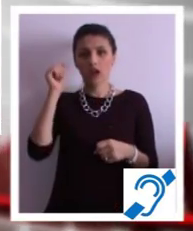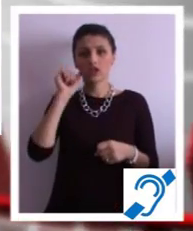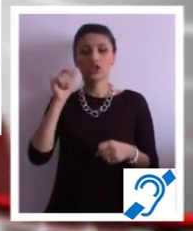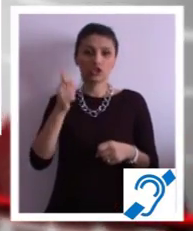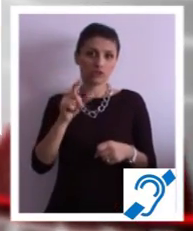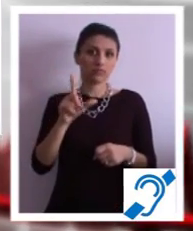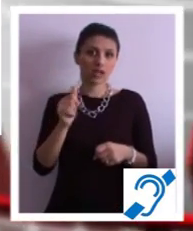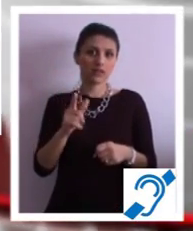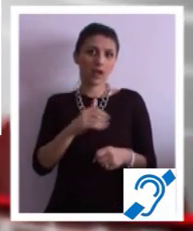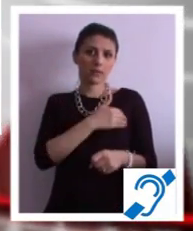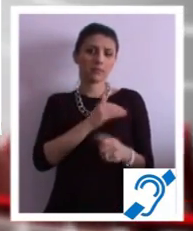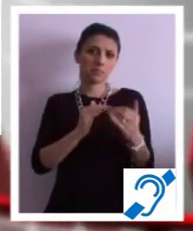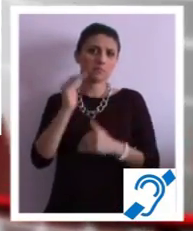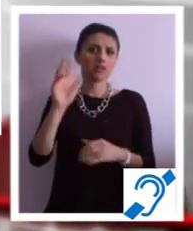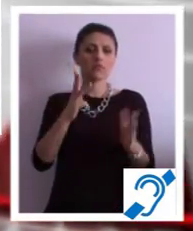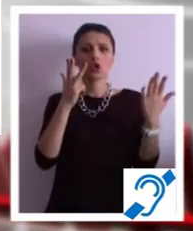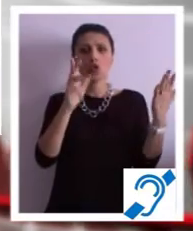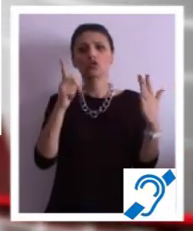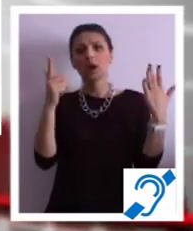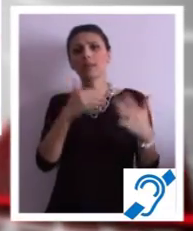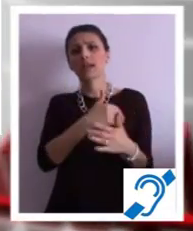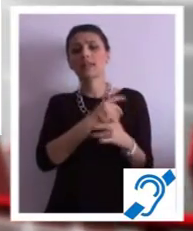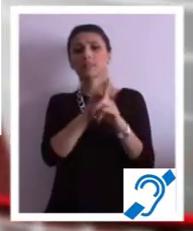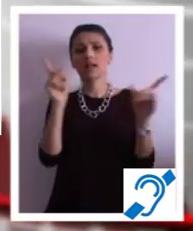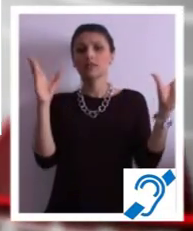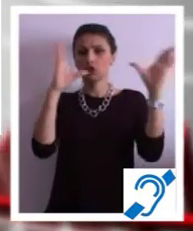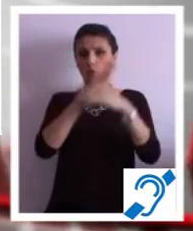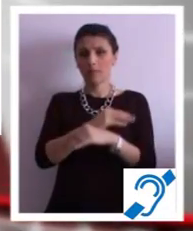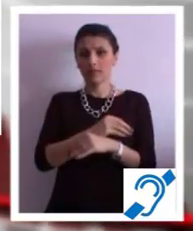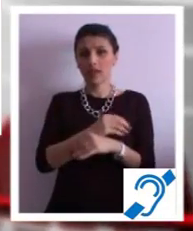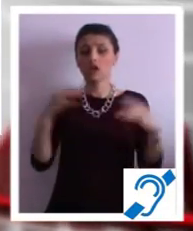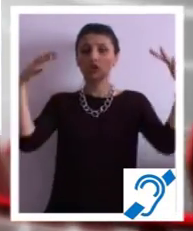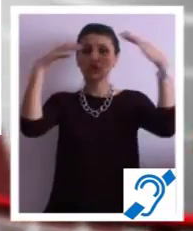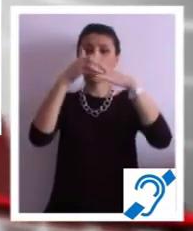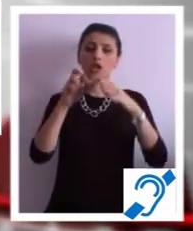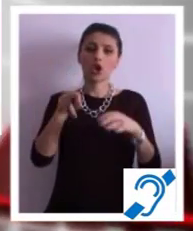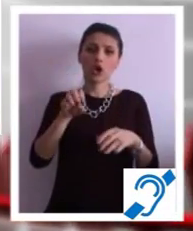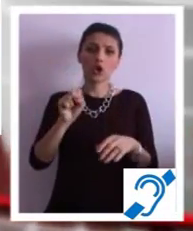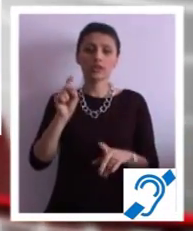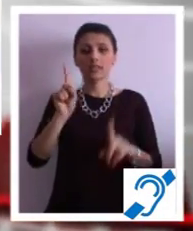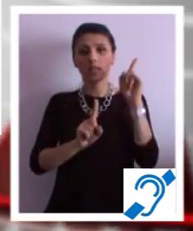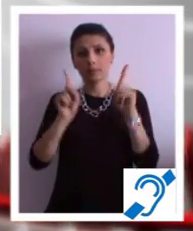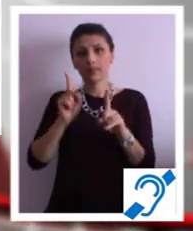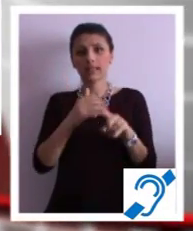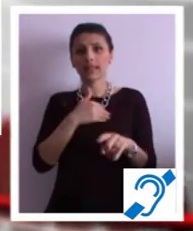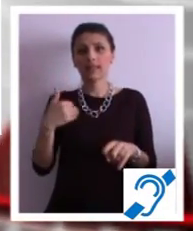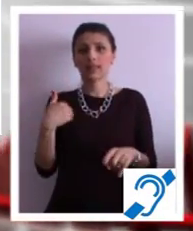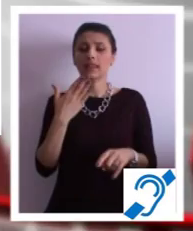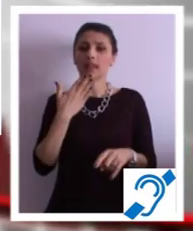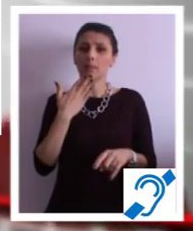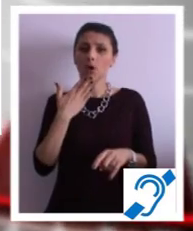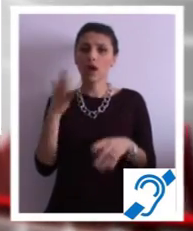termice de asemenea ridicate, în general între 2 și 7 grade Celsius, cu un cer parțial noros, intensificări temporare de vânt